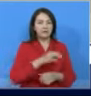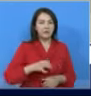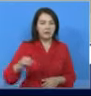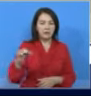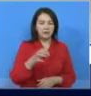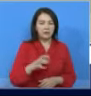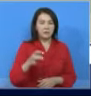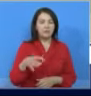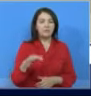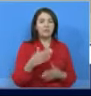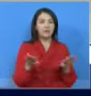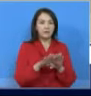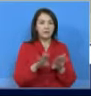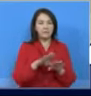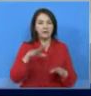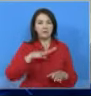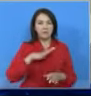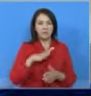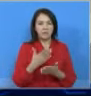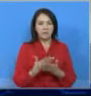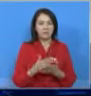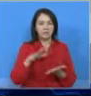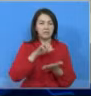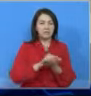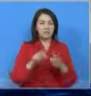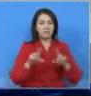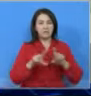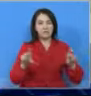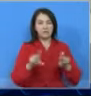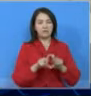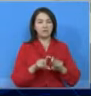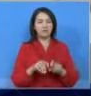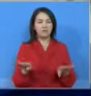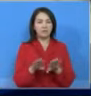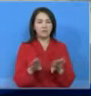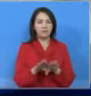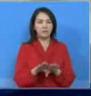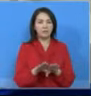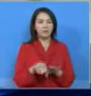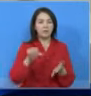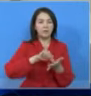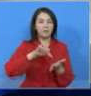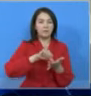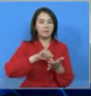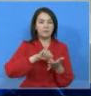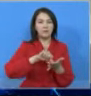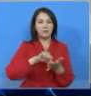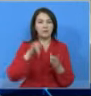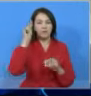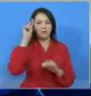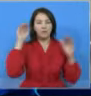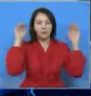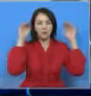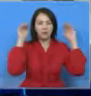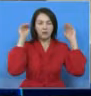районов области. Также здесь представители с центра занятости. Также тут приняли участие учебные